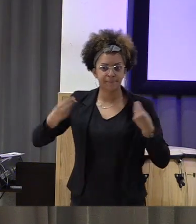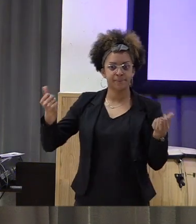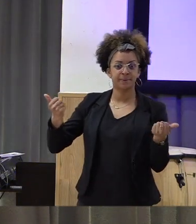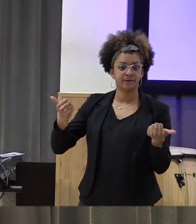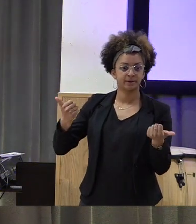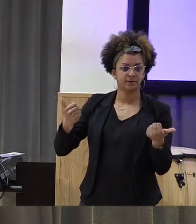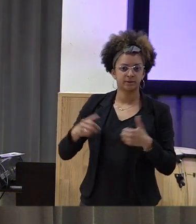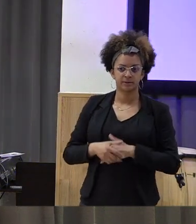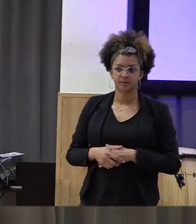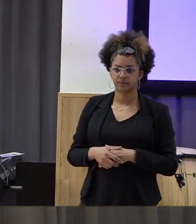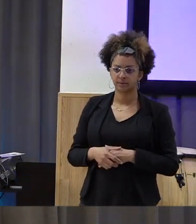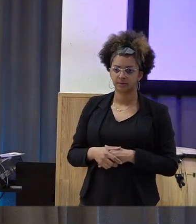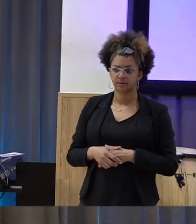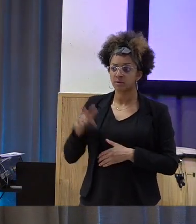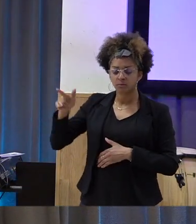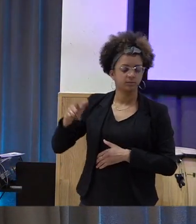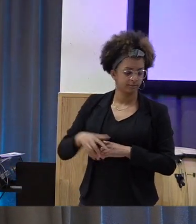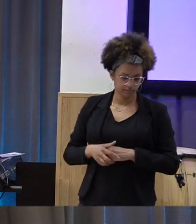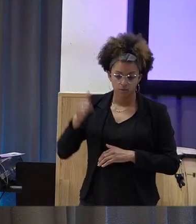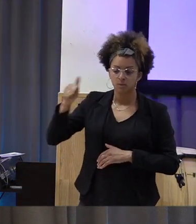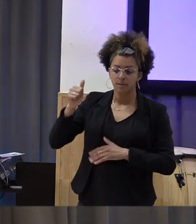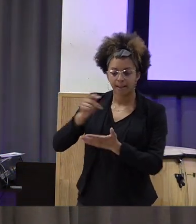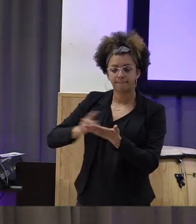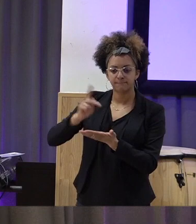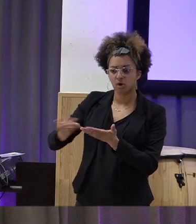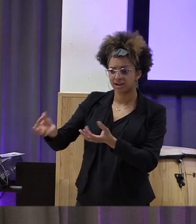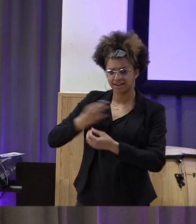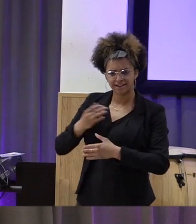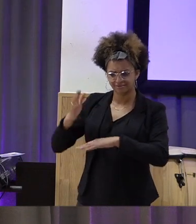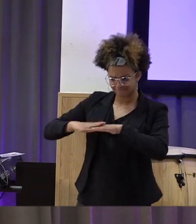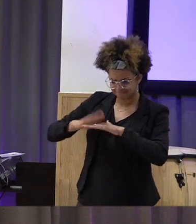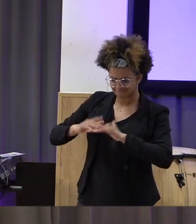à se lever, à veiller.